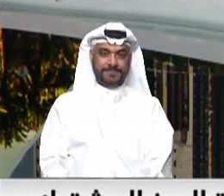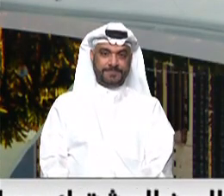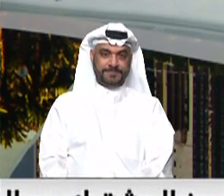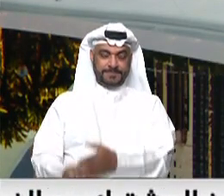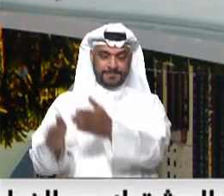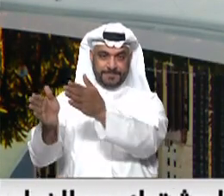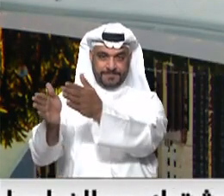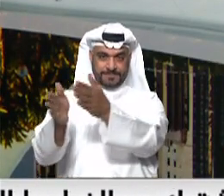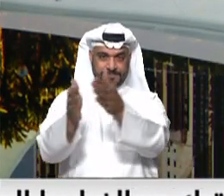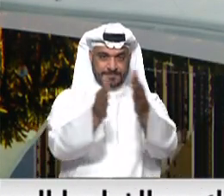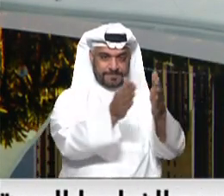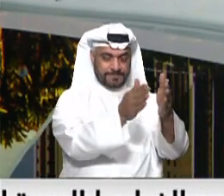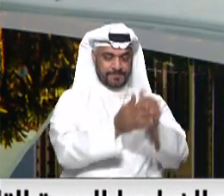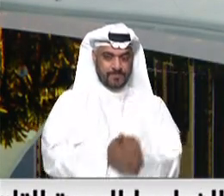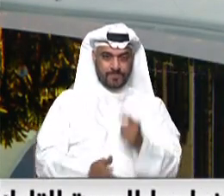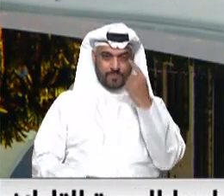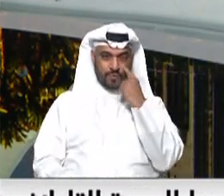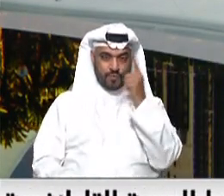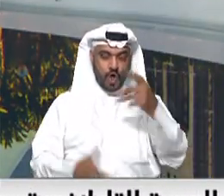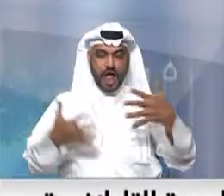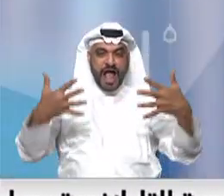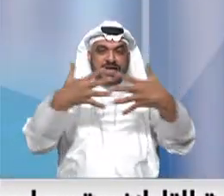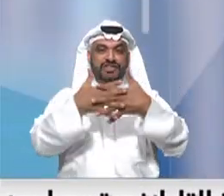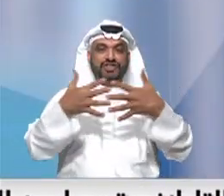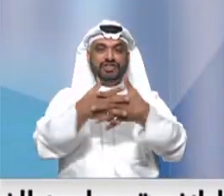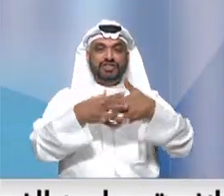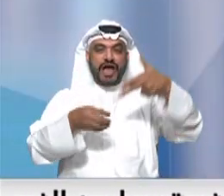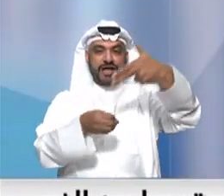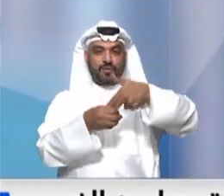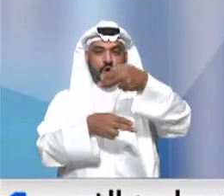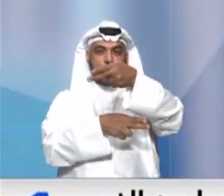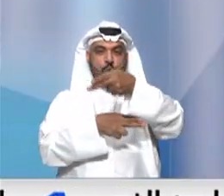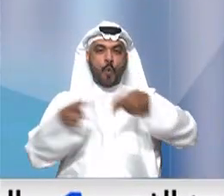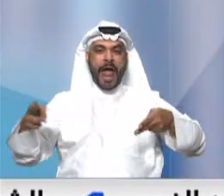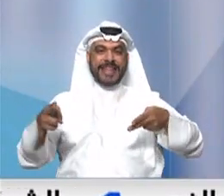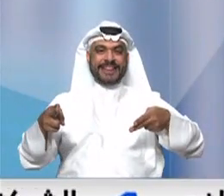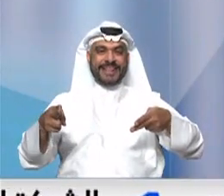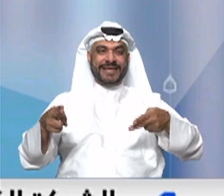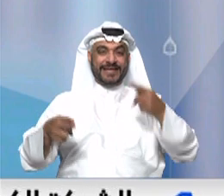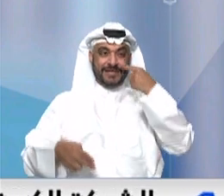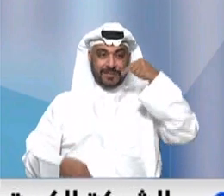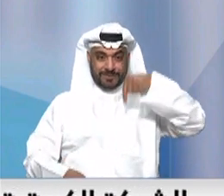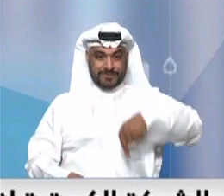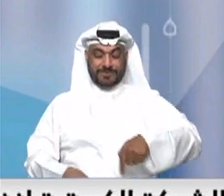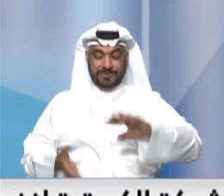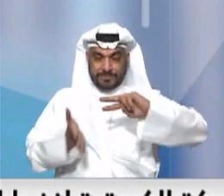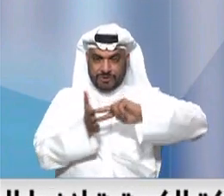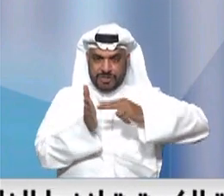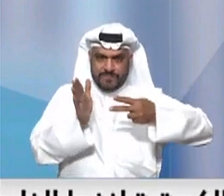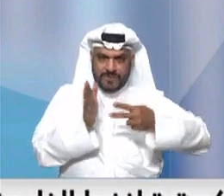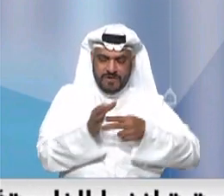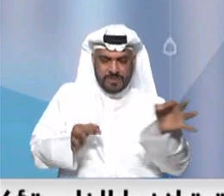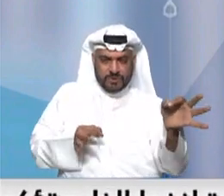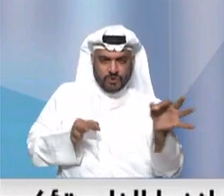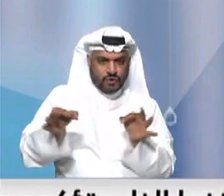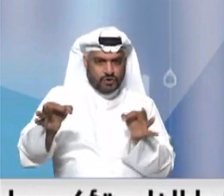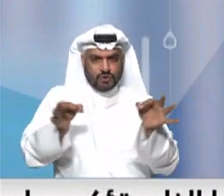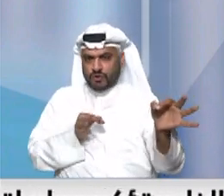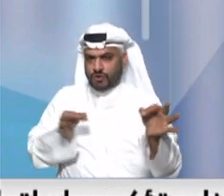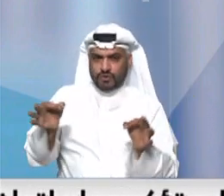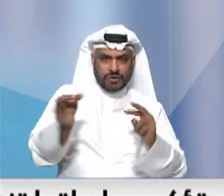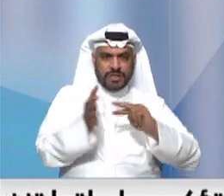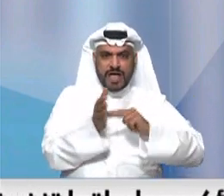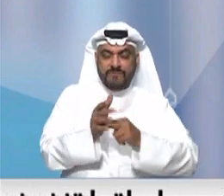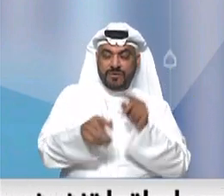اكدت الشركه الكويتيه لنفط الخليج اليوم مواصلتها تنفيذ سلسله من الاجراءات التقنين بهدف الحد من